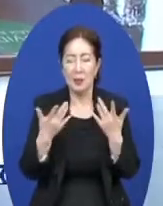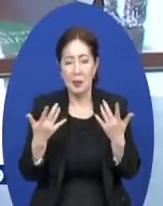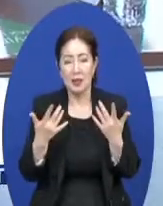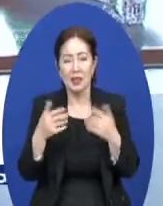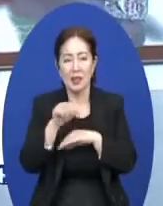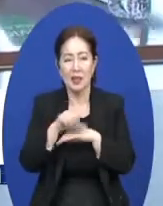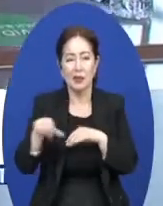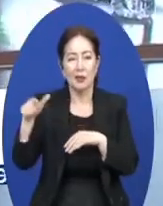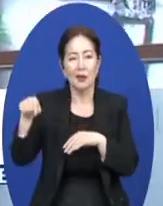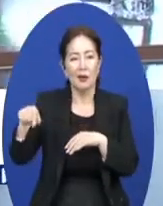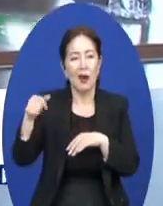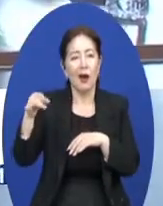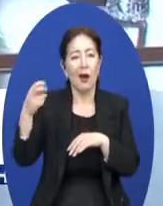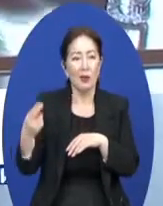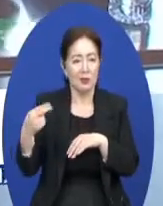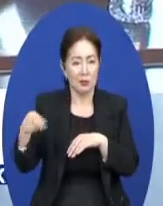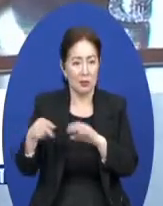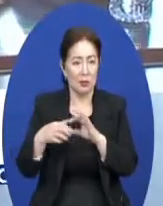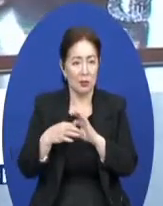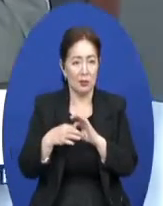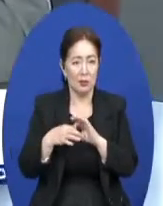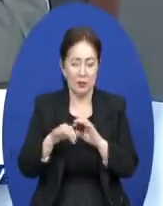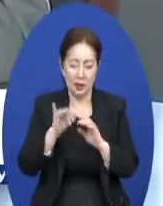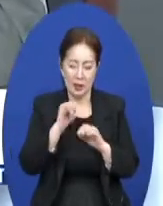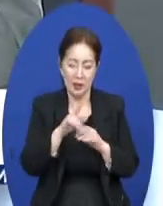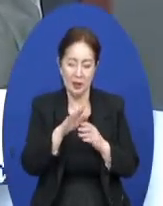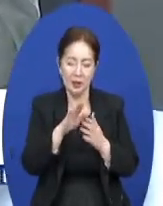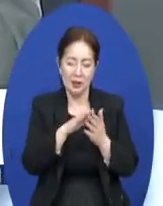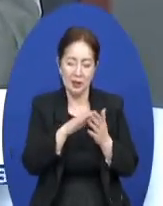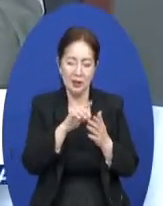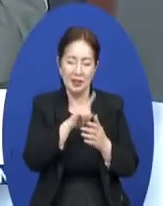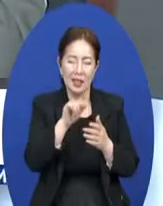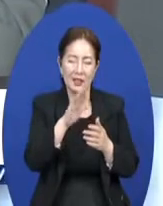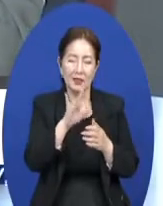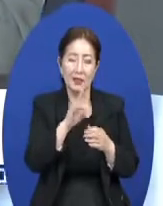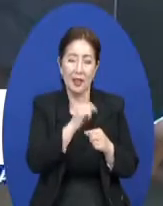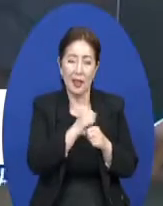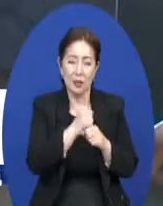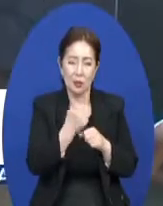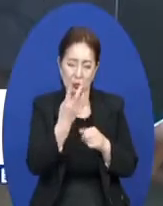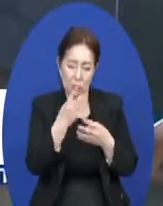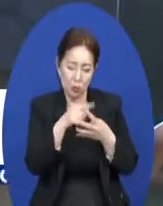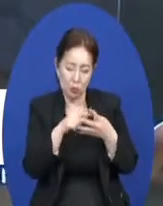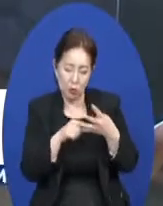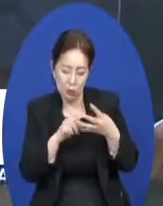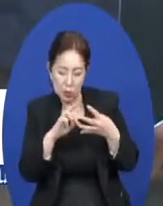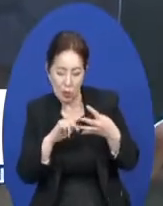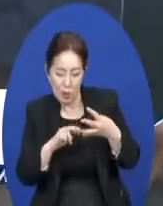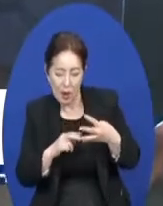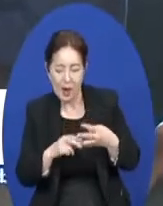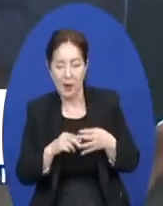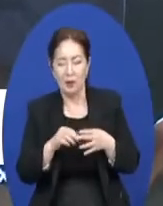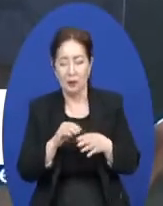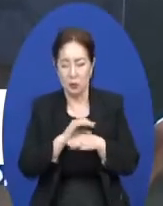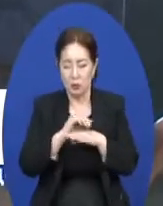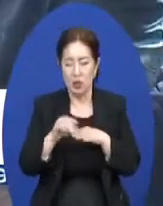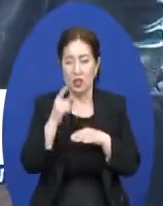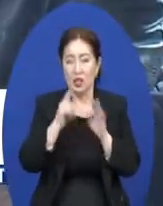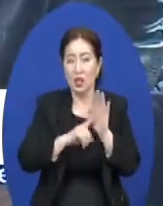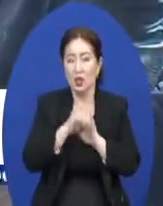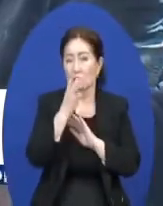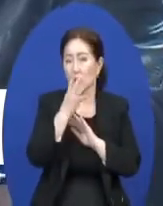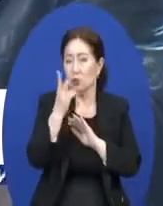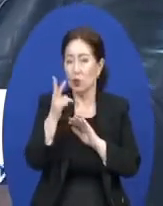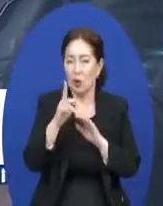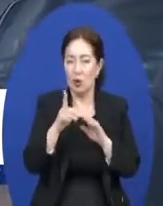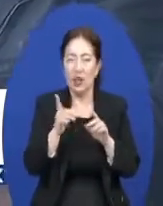хэрэгсэл хил дээр саатсантай холбоотой юм. Их засварын ажлыг дөрвөн төрөлд хувааж хүчилтийн хийцээ төлөвлөжээ. Эхний 42 км авто